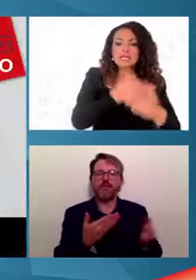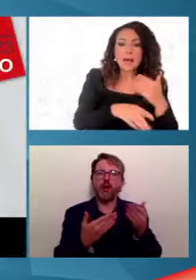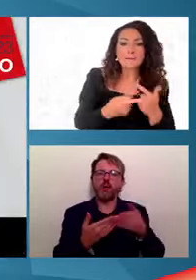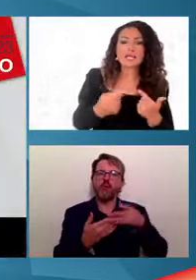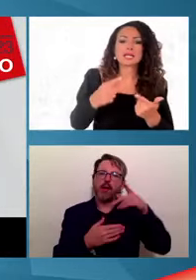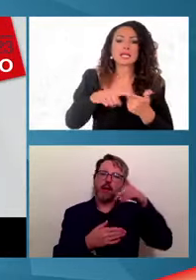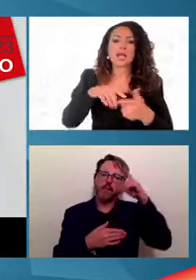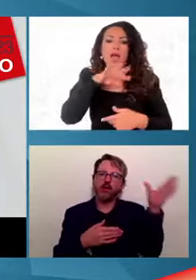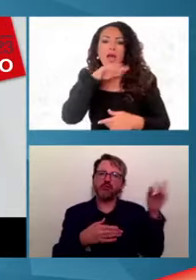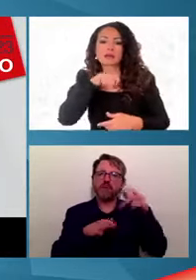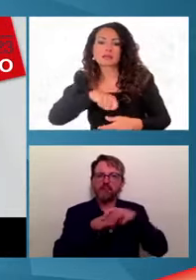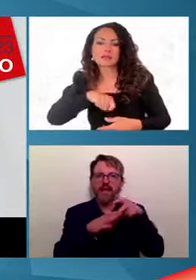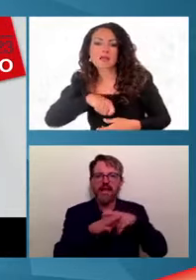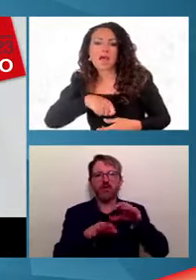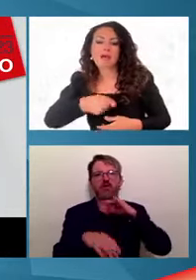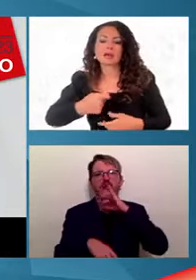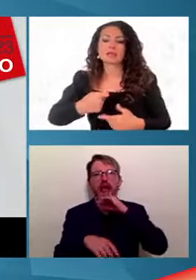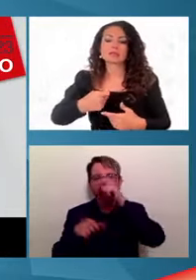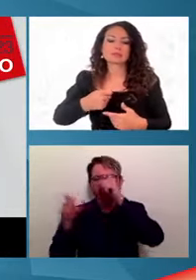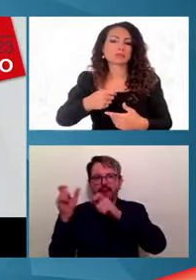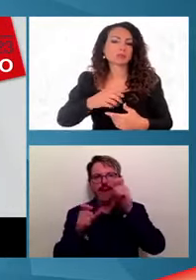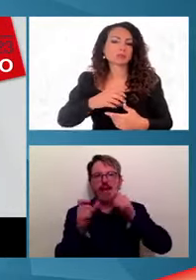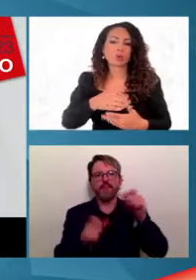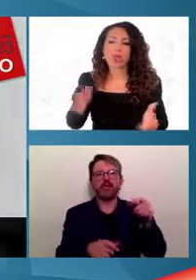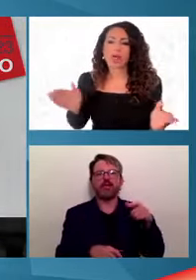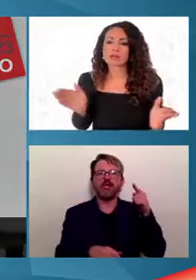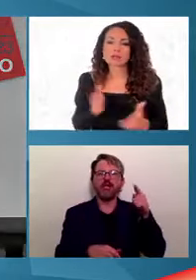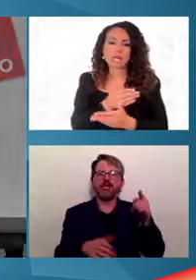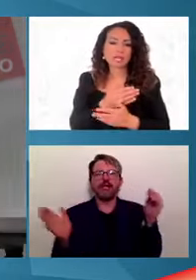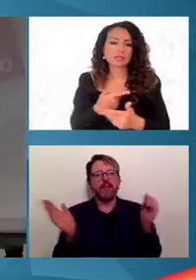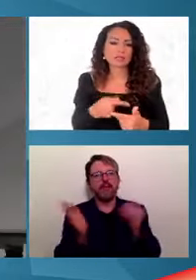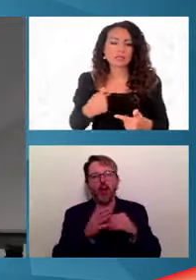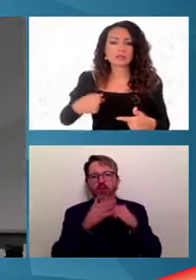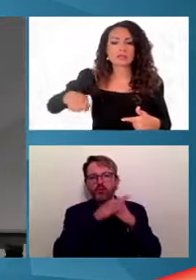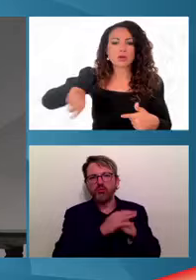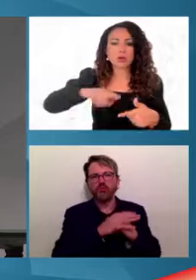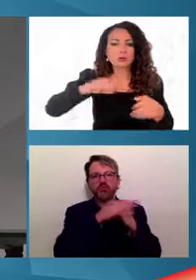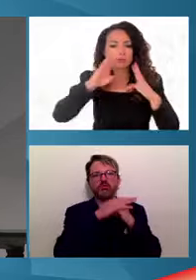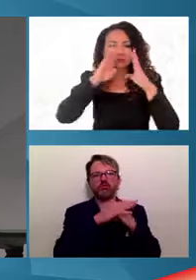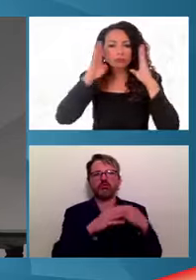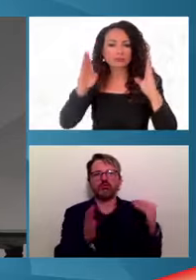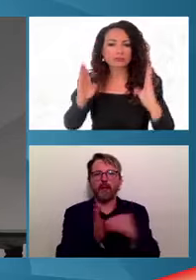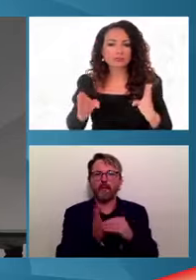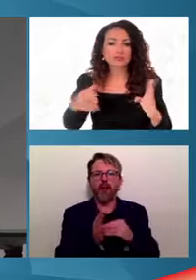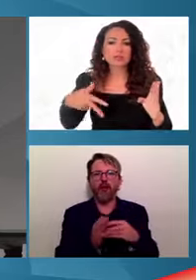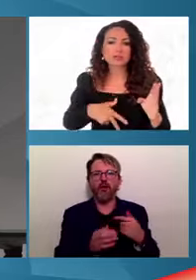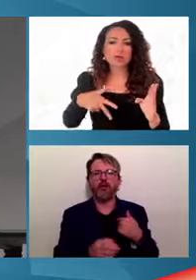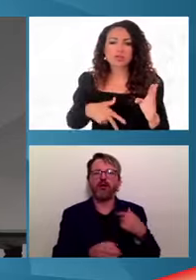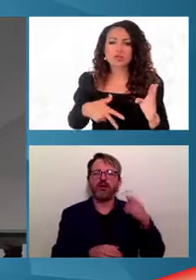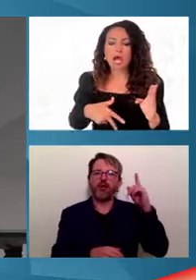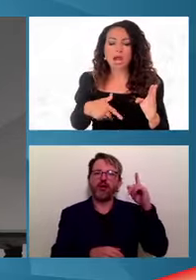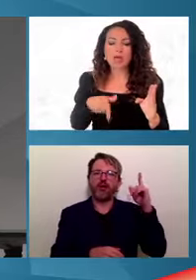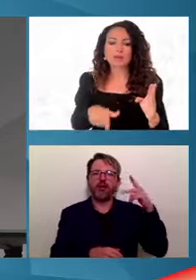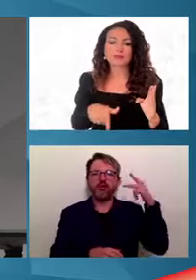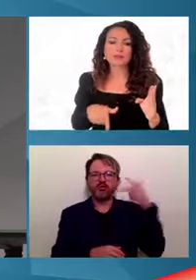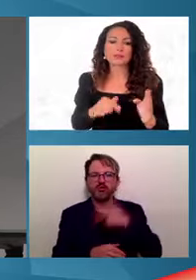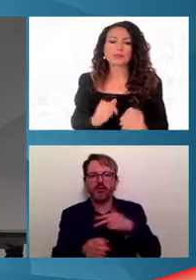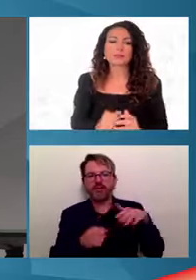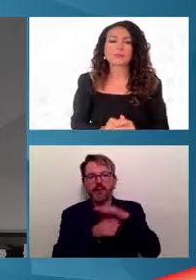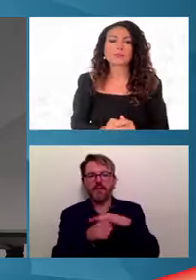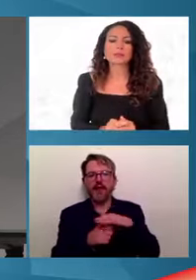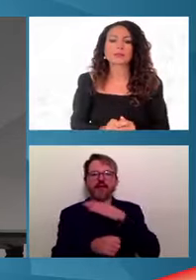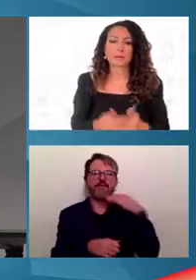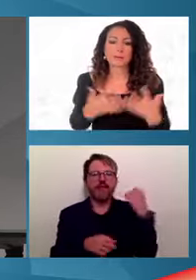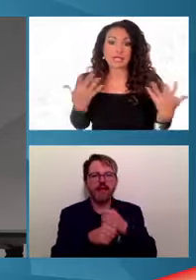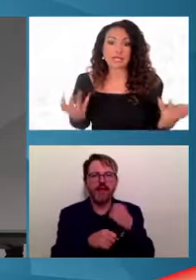queste persone qui. Perciò abbiamo concentrato molto sul sociale, abbiamo ampliato locali o laboratori